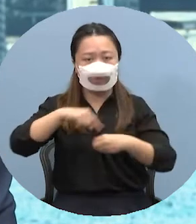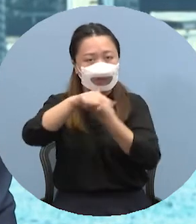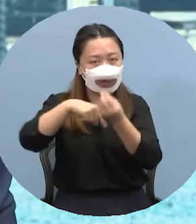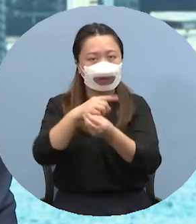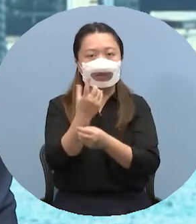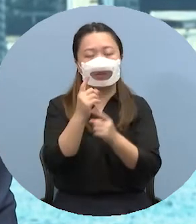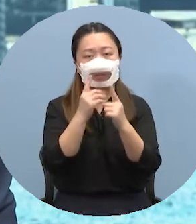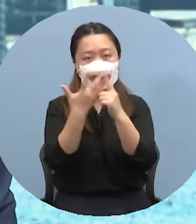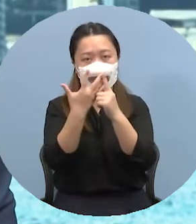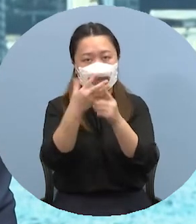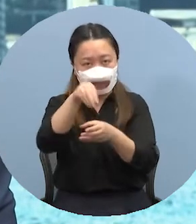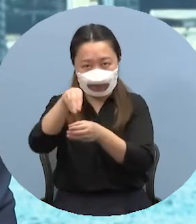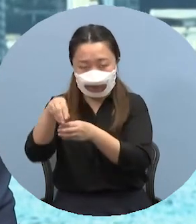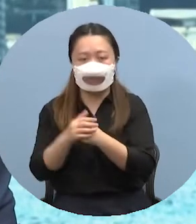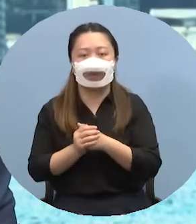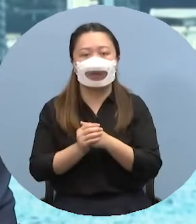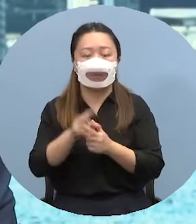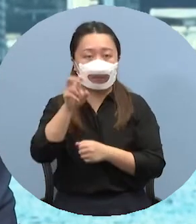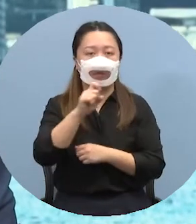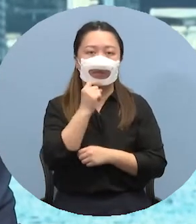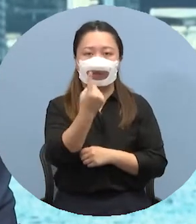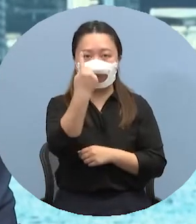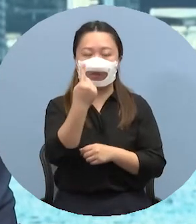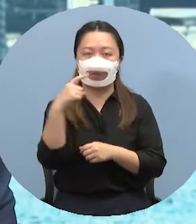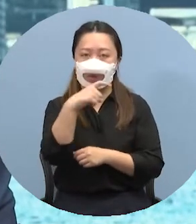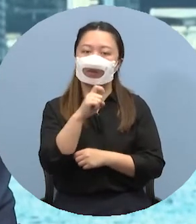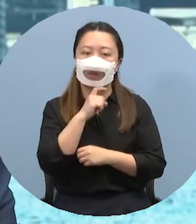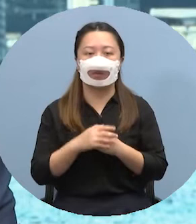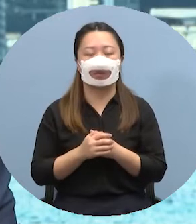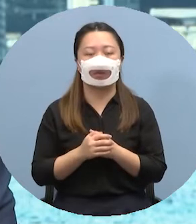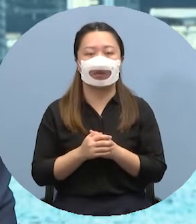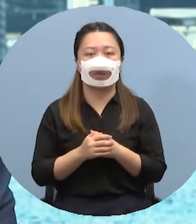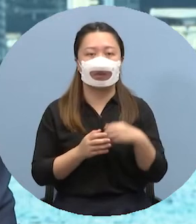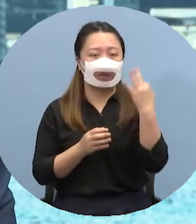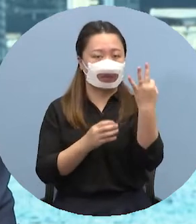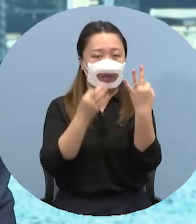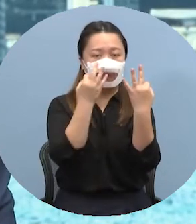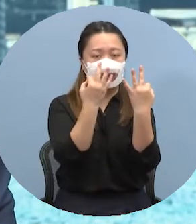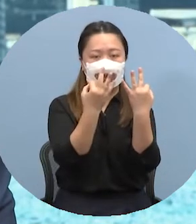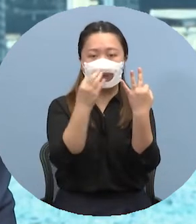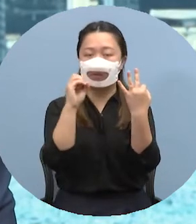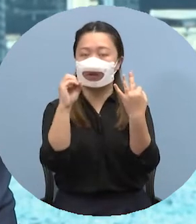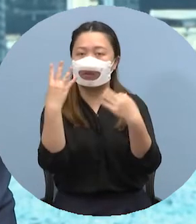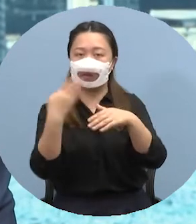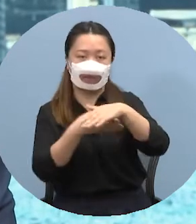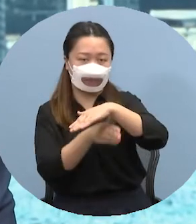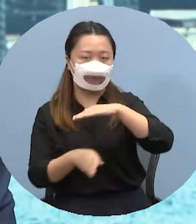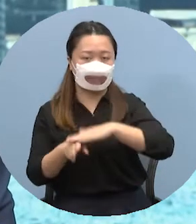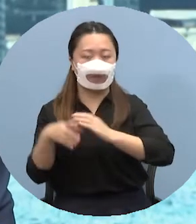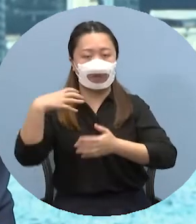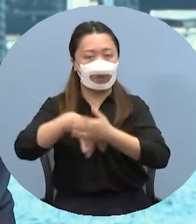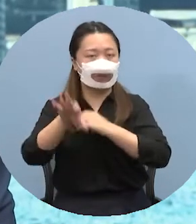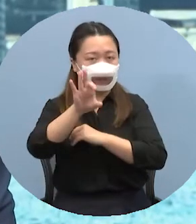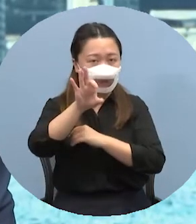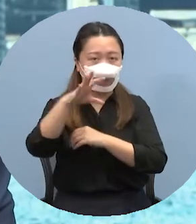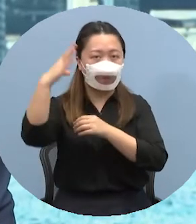境樣本，咁咧就發現係有一個係陽性嘅，咁係喺304呢間房嘅廁所